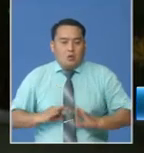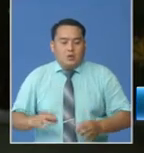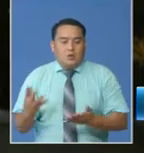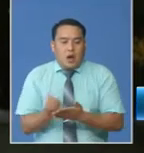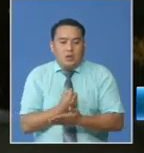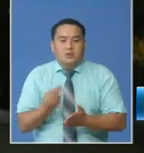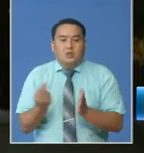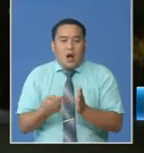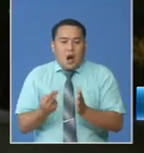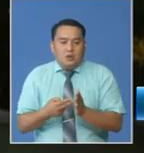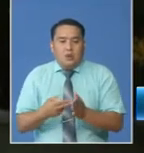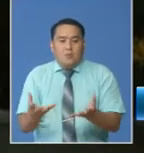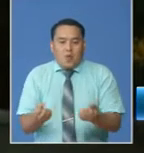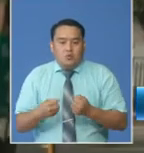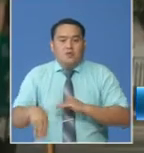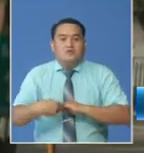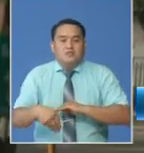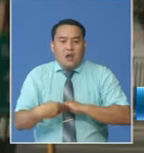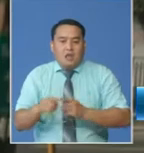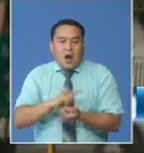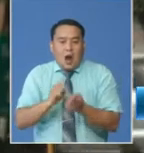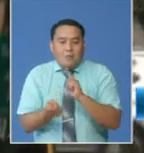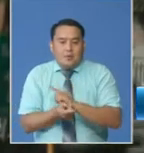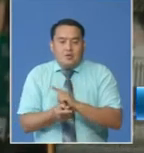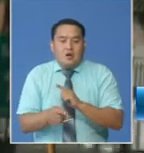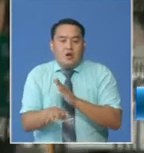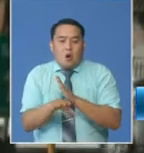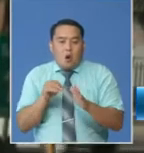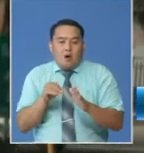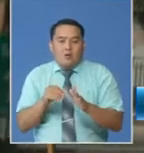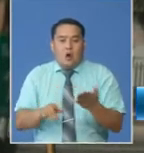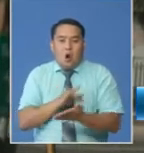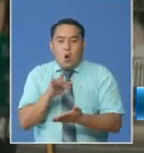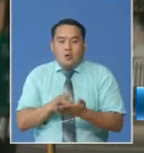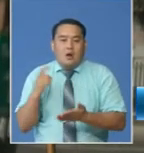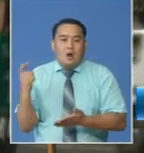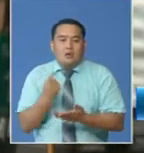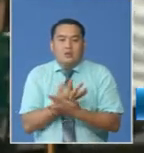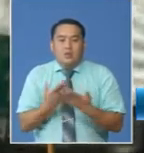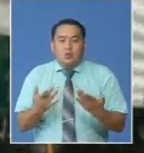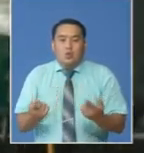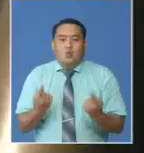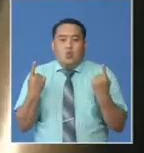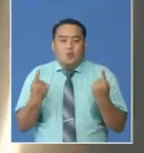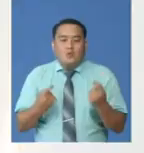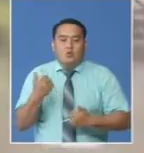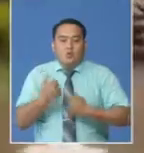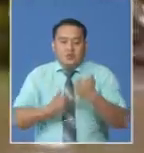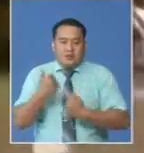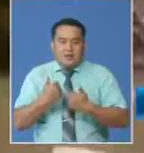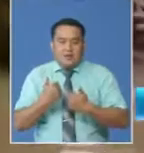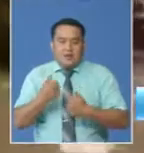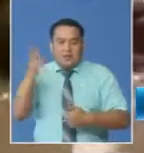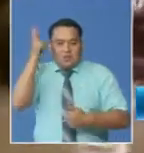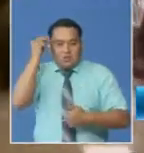члены этой организации получили взятки в обмен на свои голоса при выборе городов-хозяев нескольких крупных турниров.